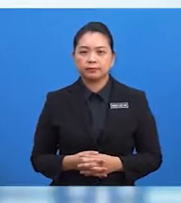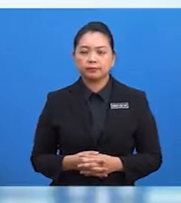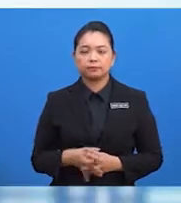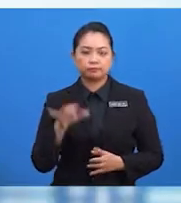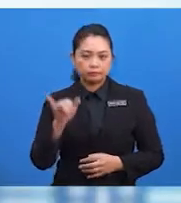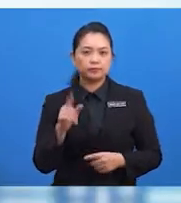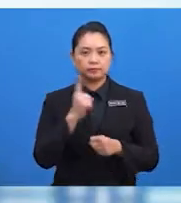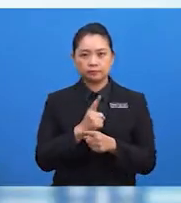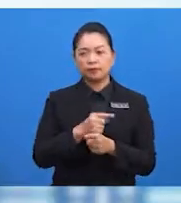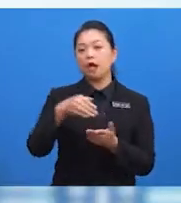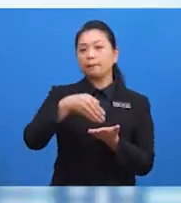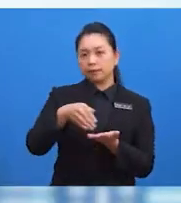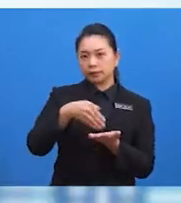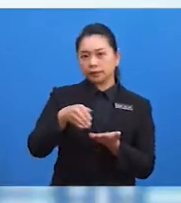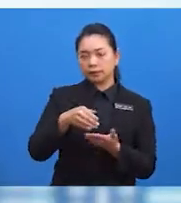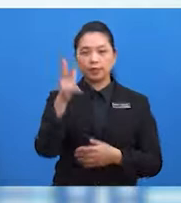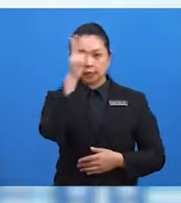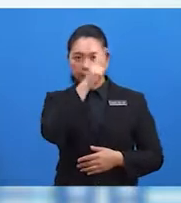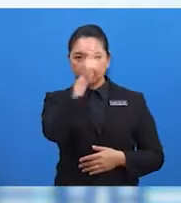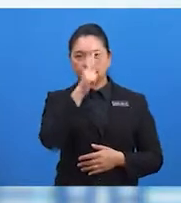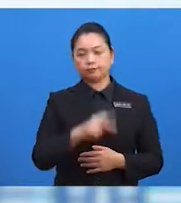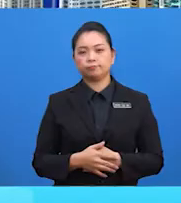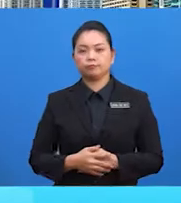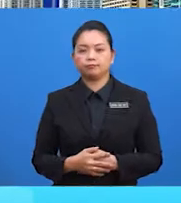Ya, perbelanjaan kerajaan.